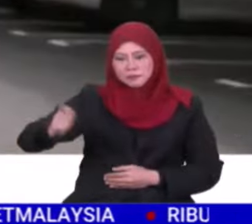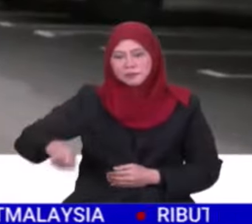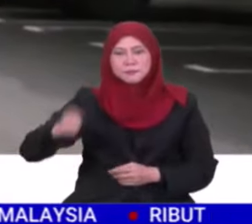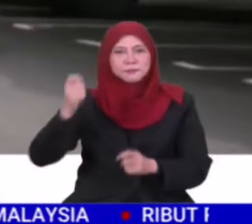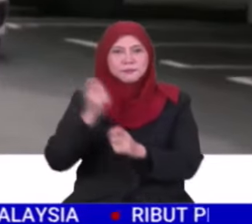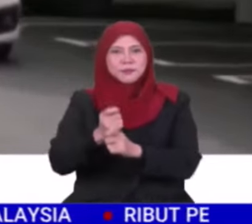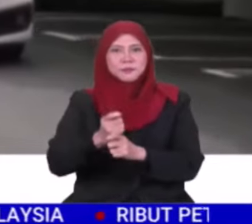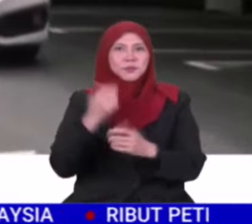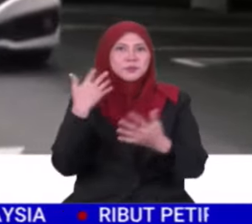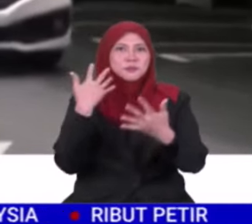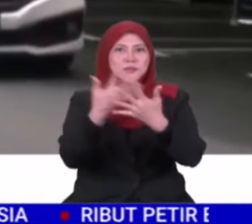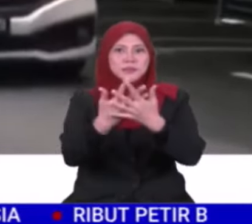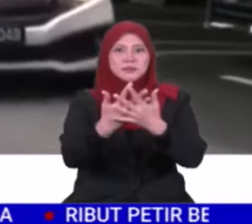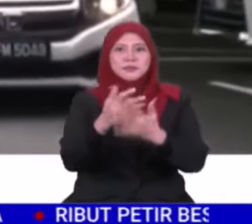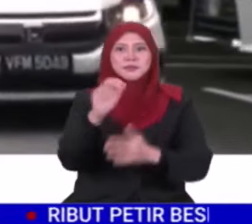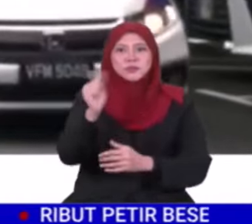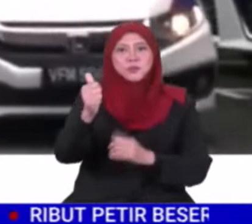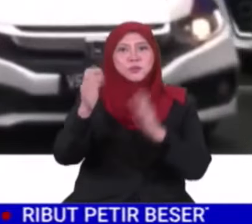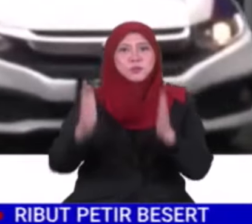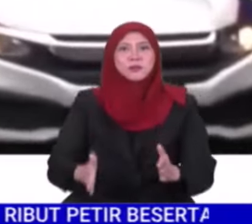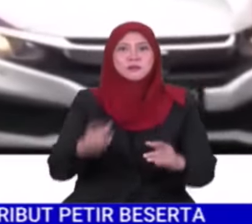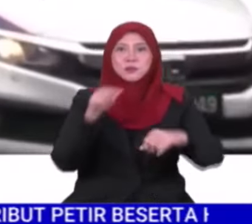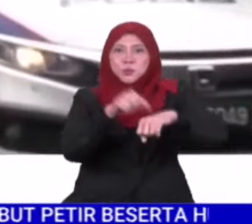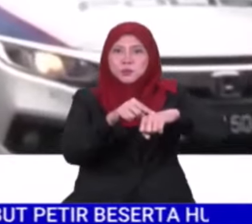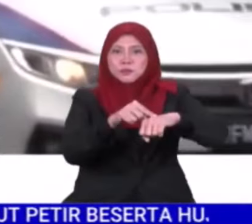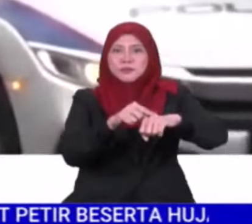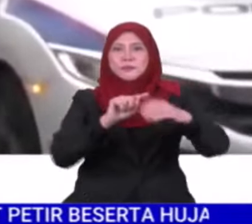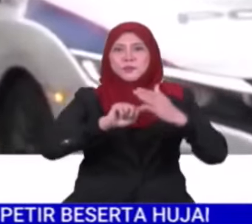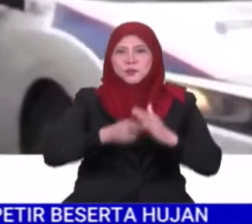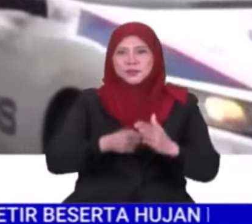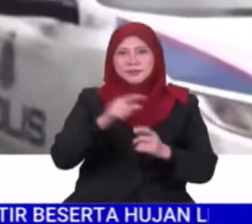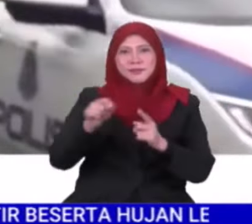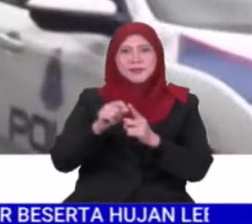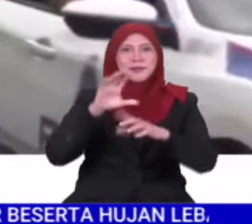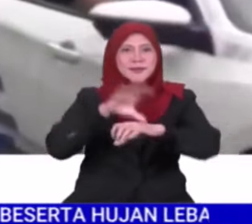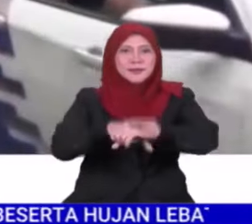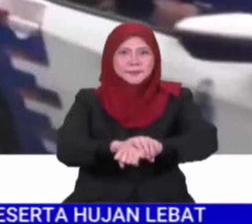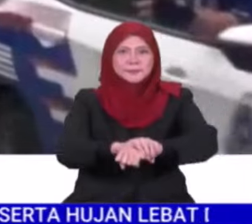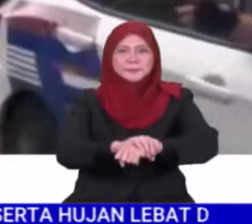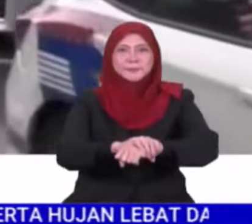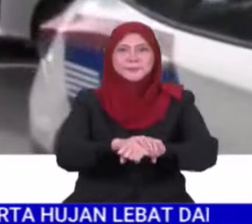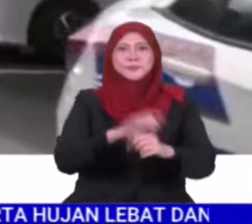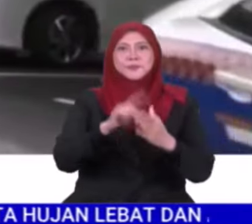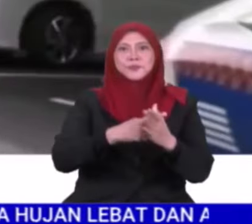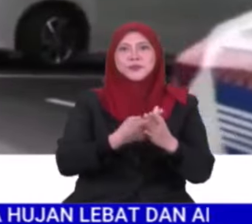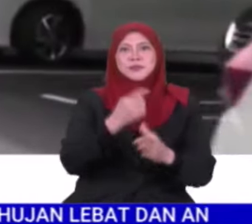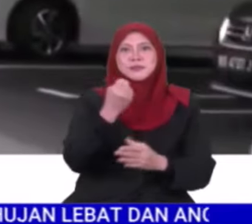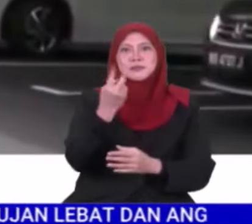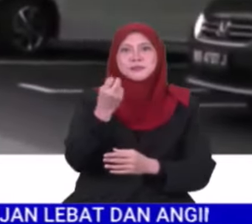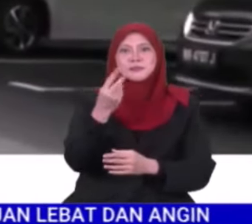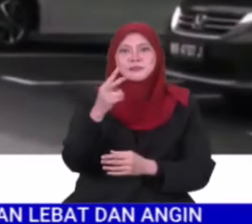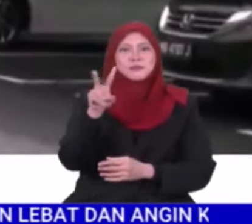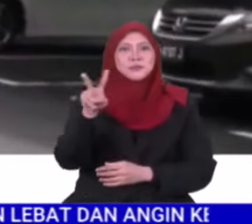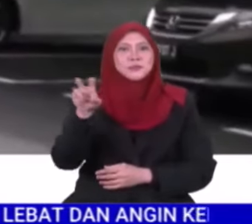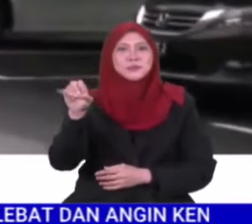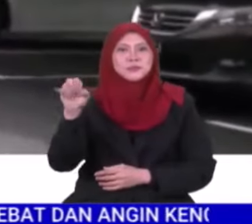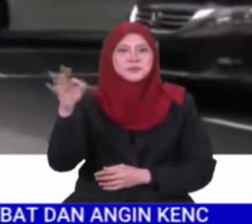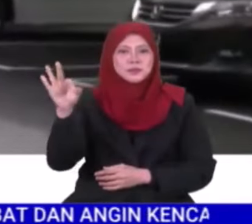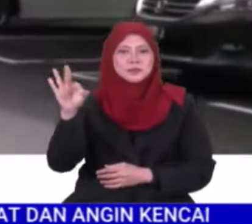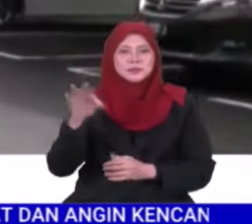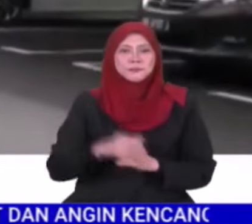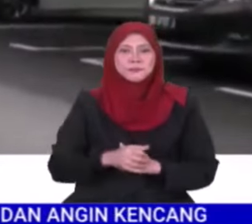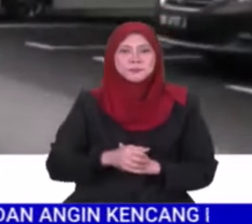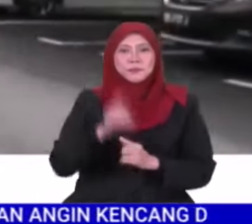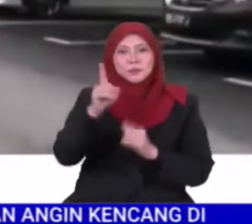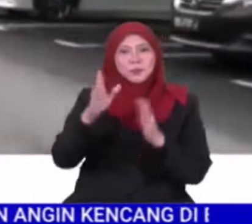menetapkan hukuman penjara terhadap 10 tertuduh itu bermula daripada tarikh mereka ditangkap pada Disember 2019. Seorang